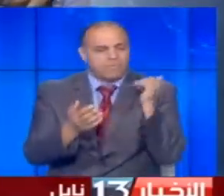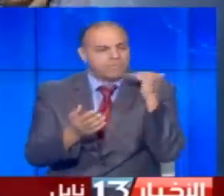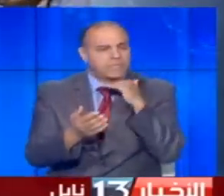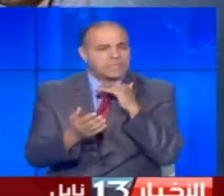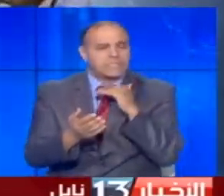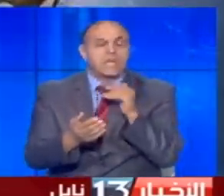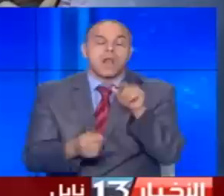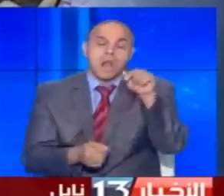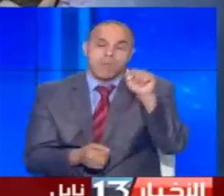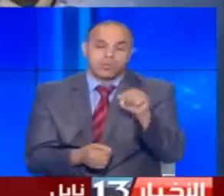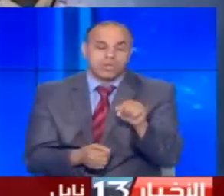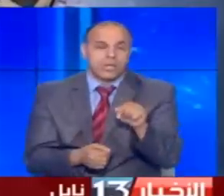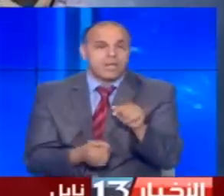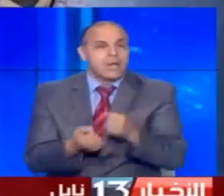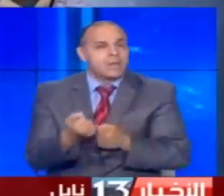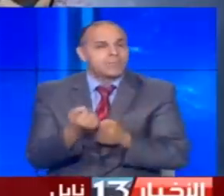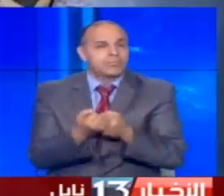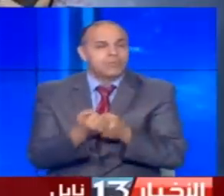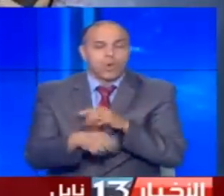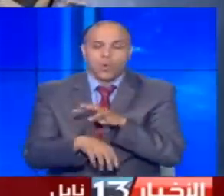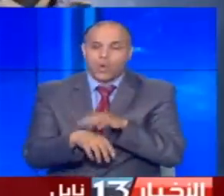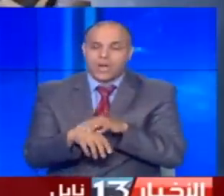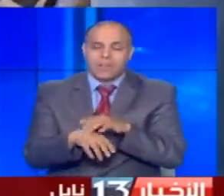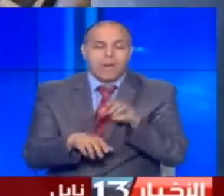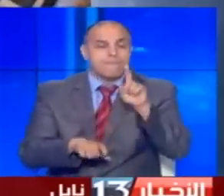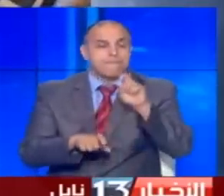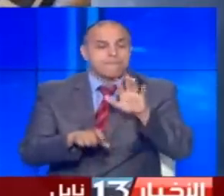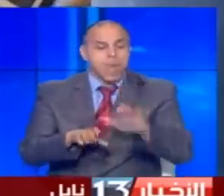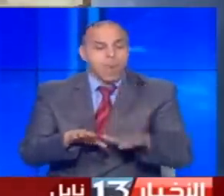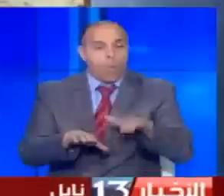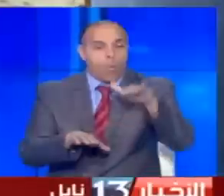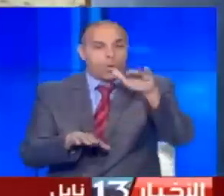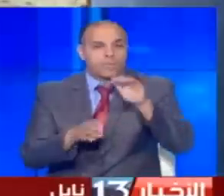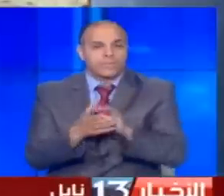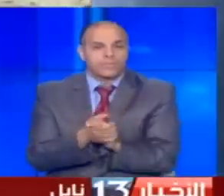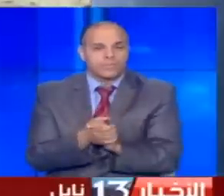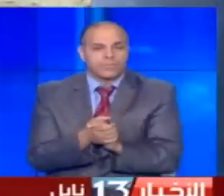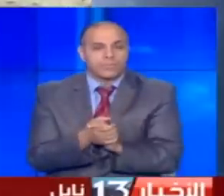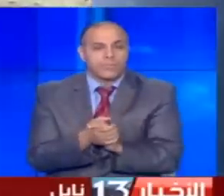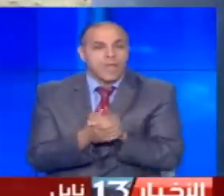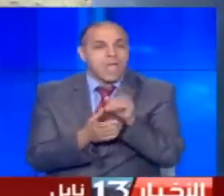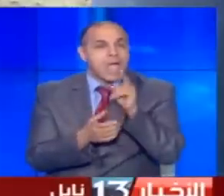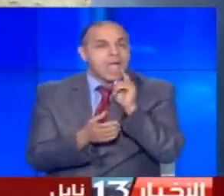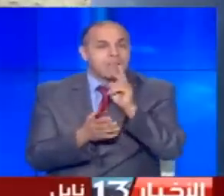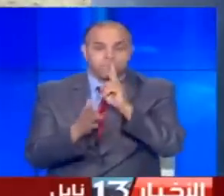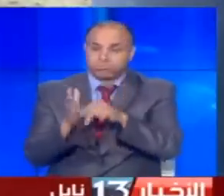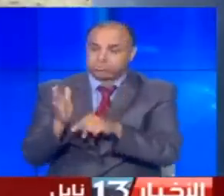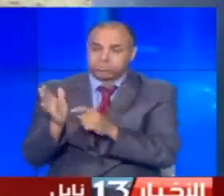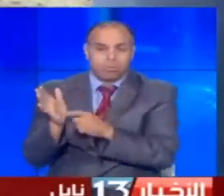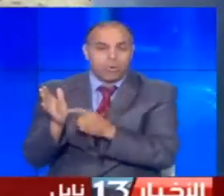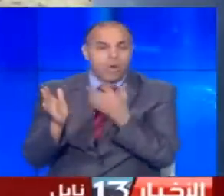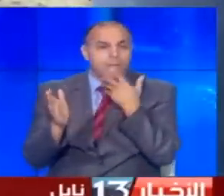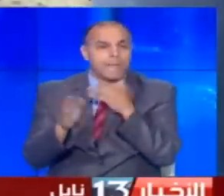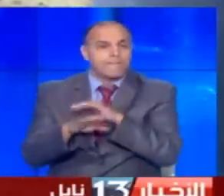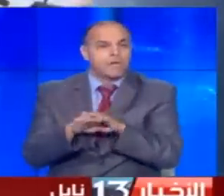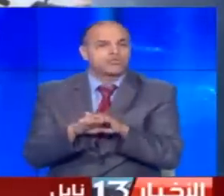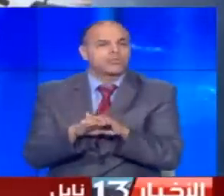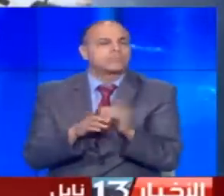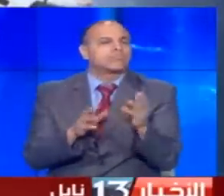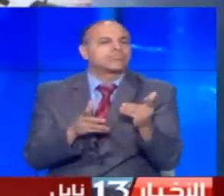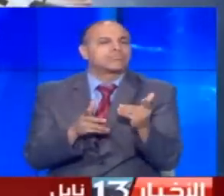والعاجله لفائده الولايه بعد الفيضانات الاخيره وتشمل هذه القرارات بالخصوص مجالات تتعلق